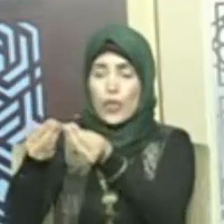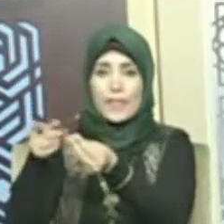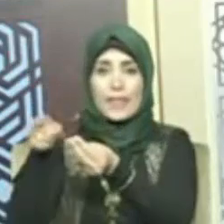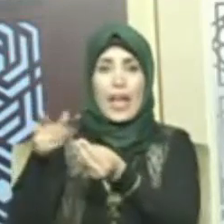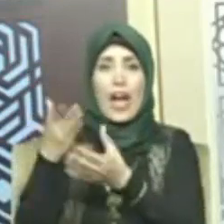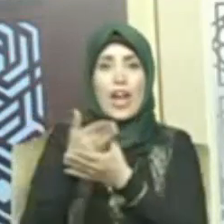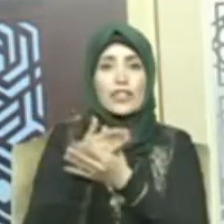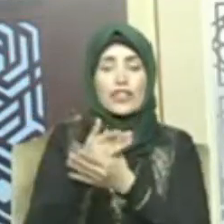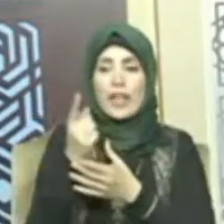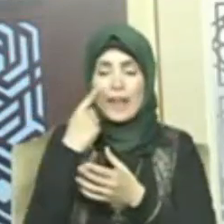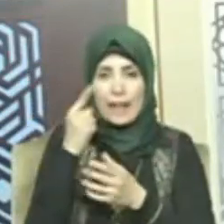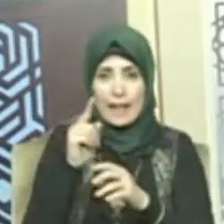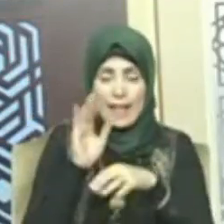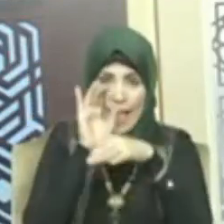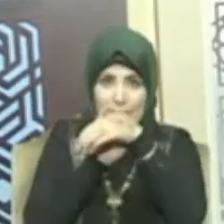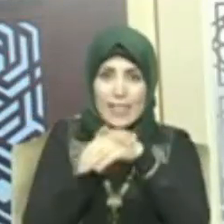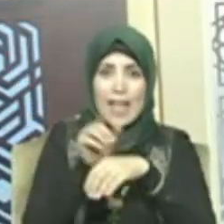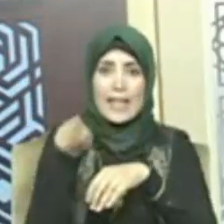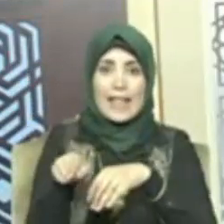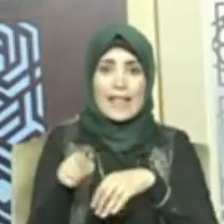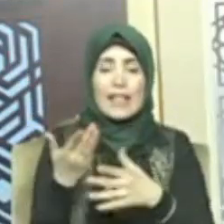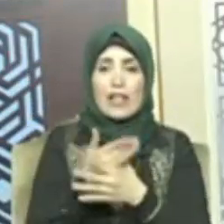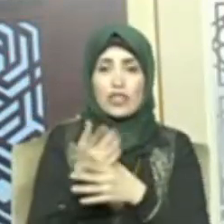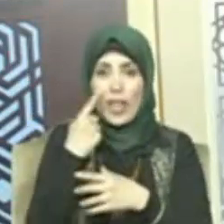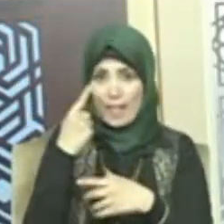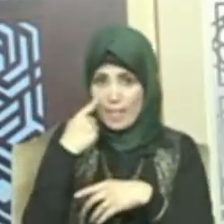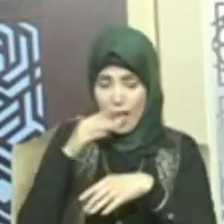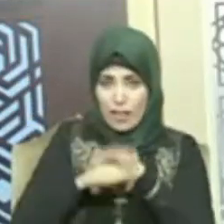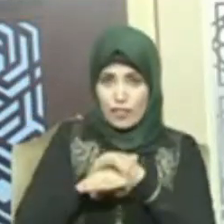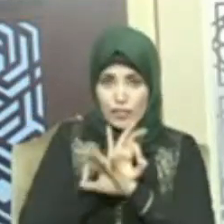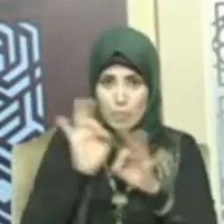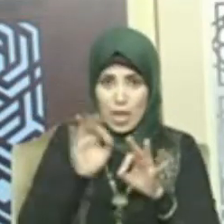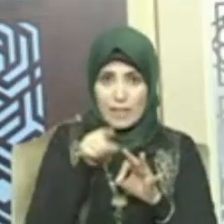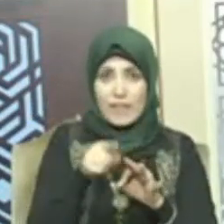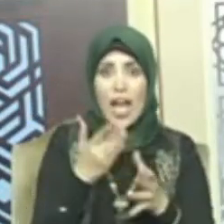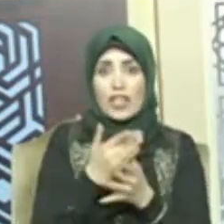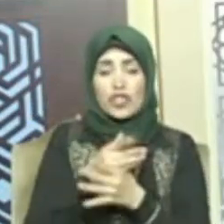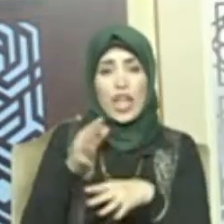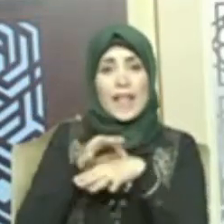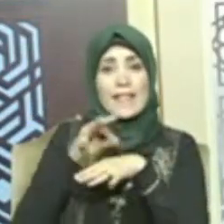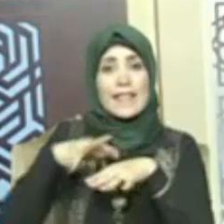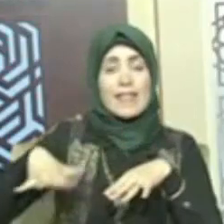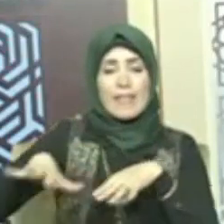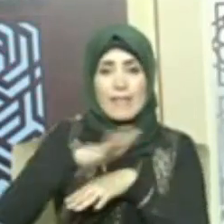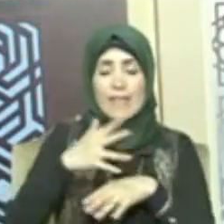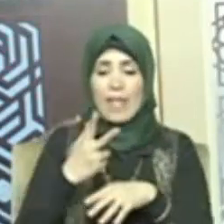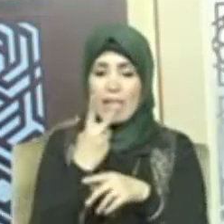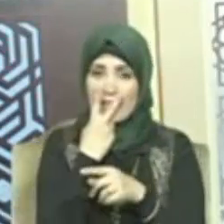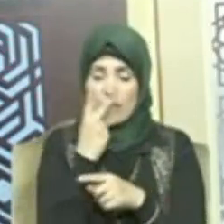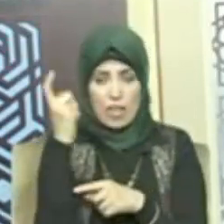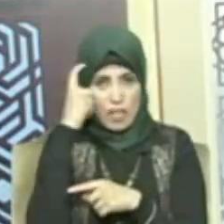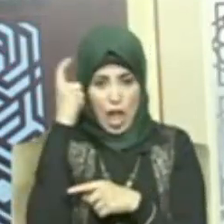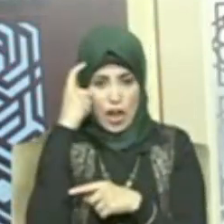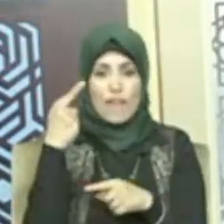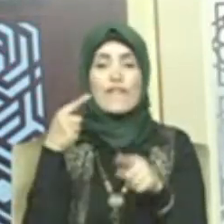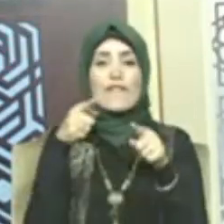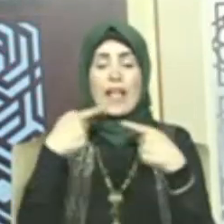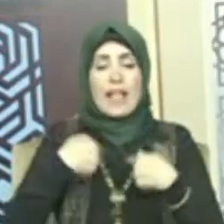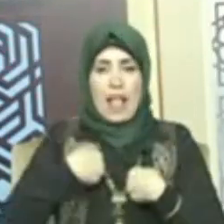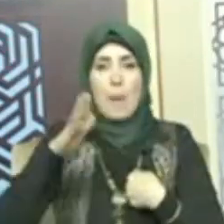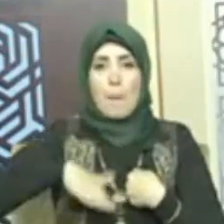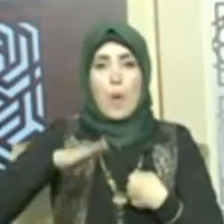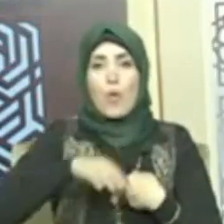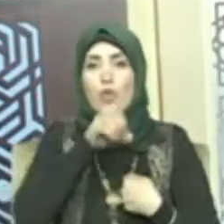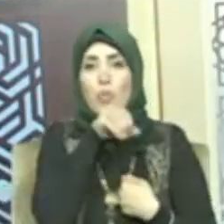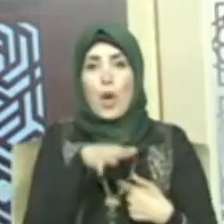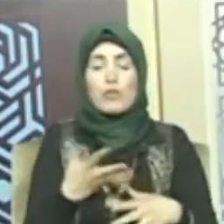أنك لقيتني. خذ نعلي هاتين ليعلم الناس أنك قد لقيتني وأنك